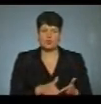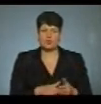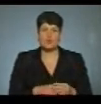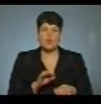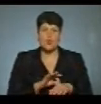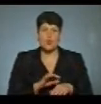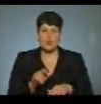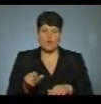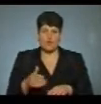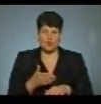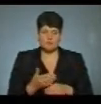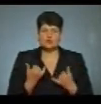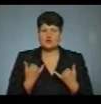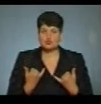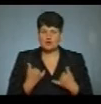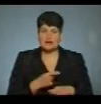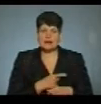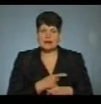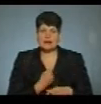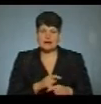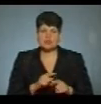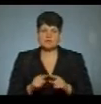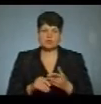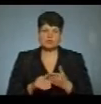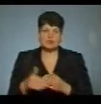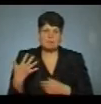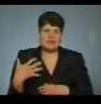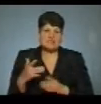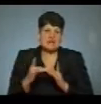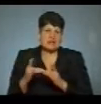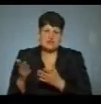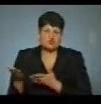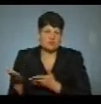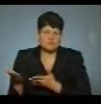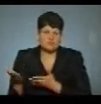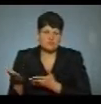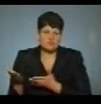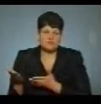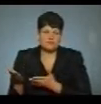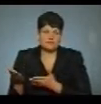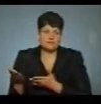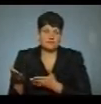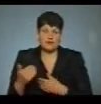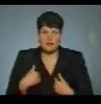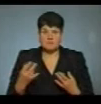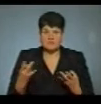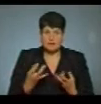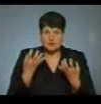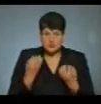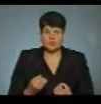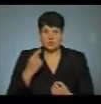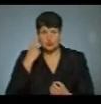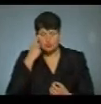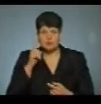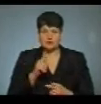що сьогодні лікарня швидкої допомоги там 50 ліжок, так? І нам треба далі думати про те,